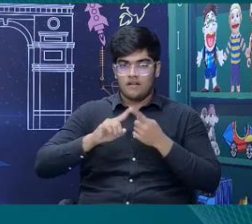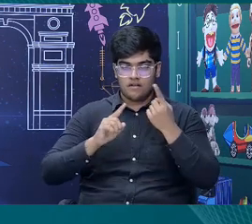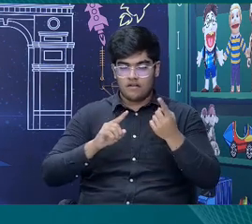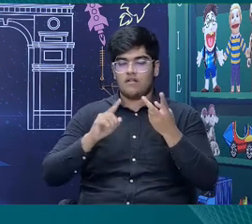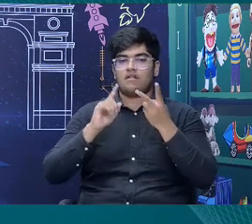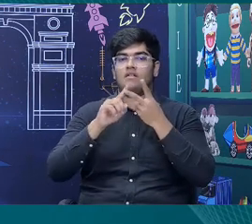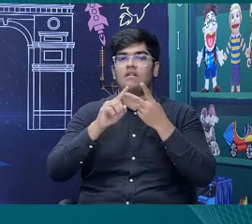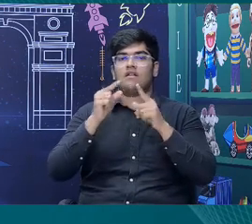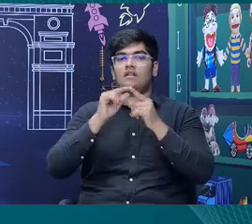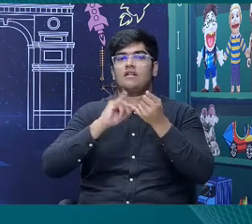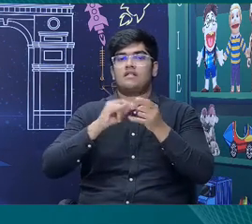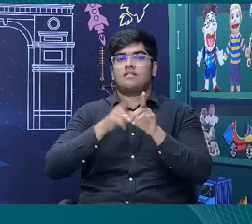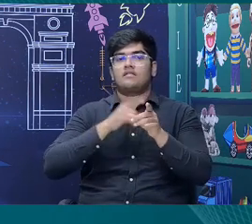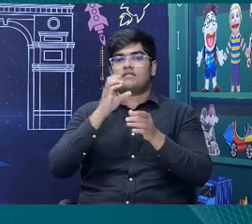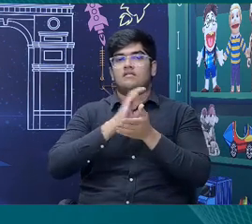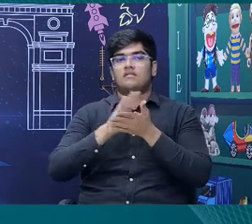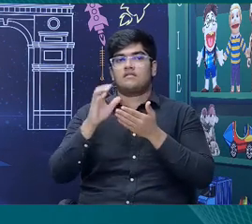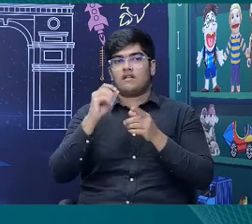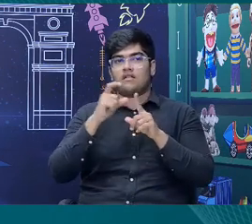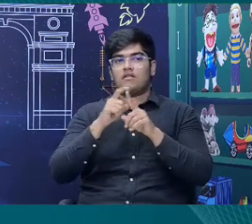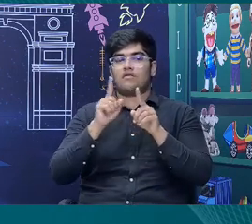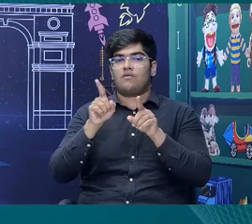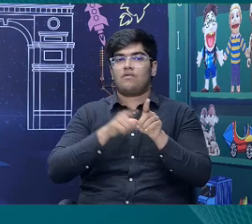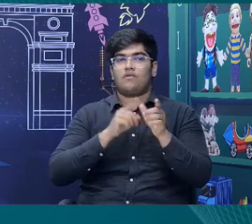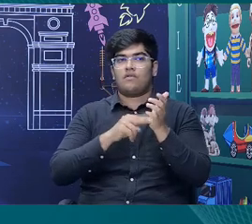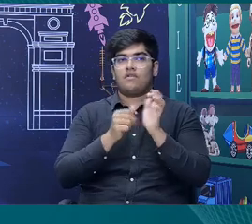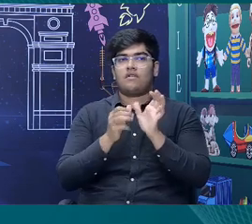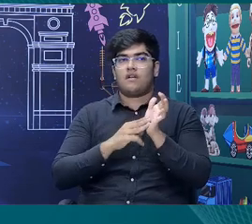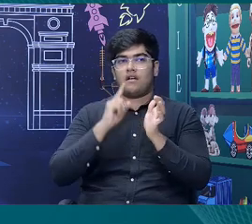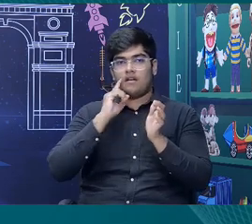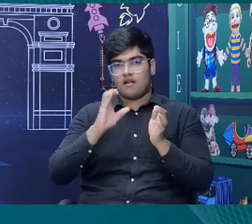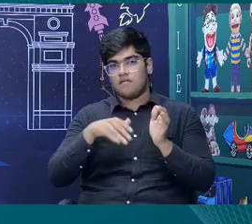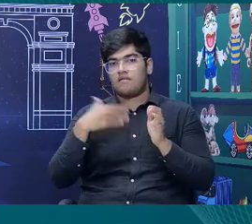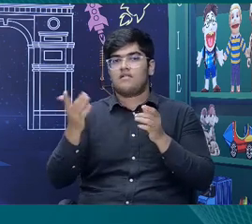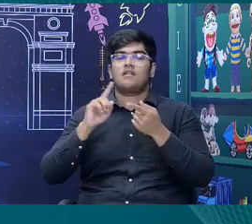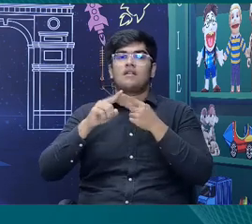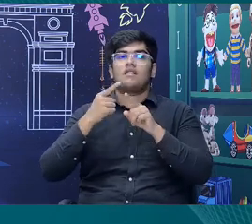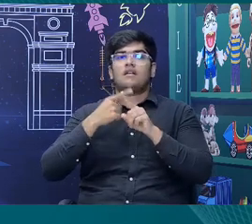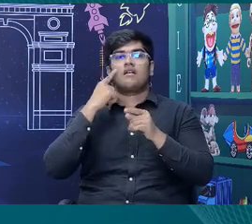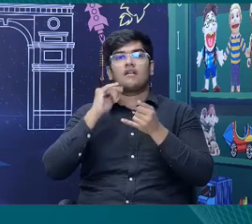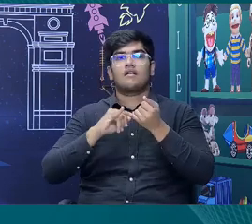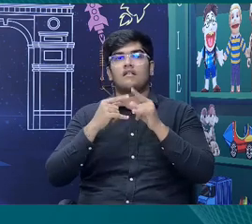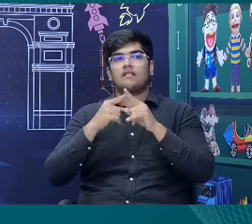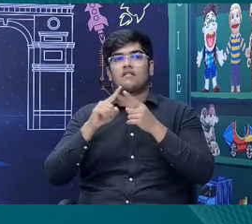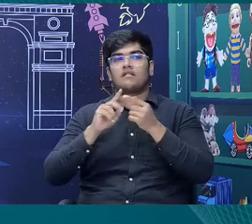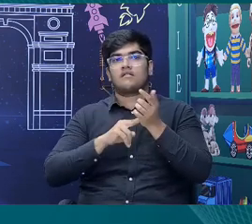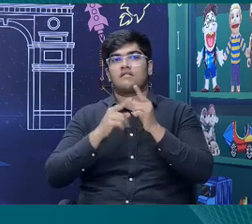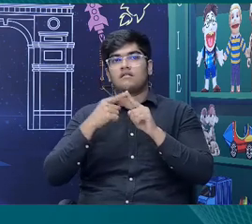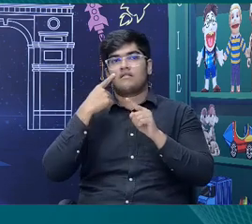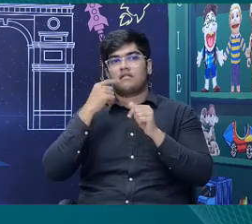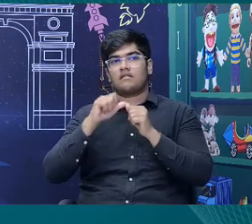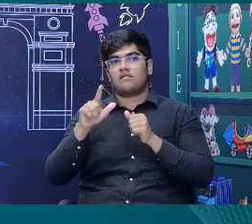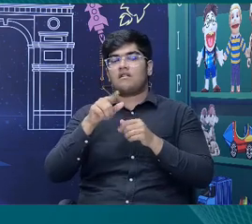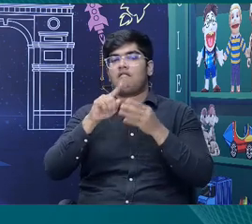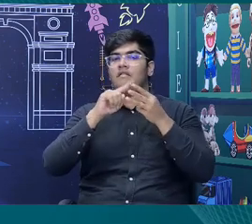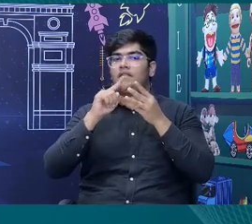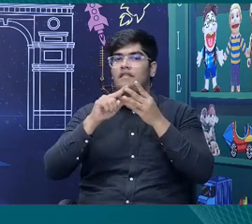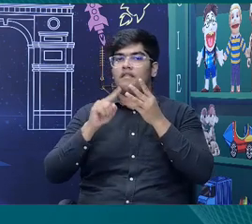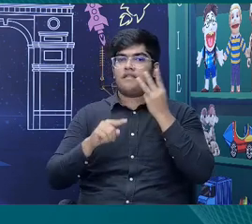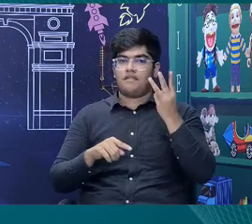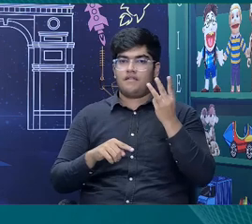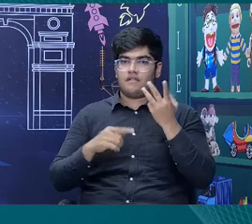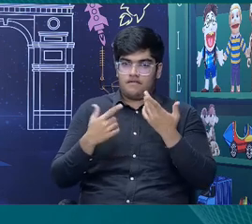थेरेपी और एसिस्टेंसिया थेरेपी उन तीनों में क्या डिफरेंस है क्या कॉसेस हैं किन-किन कारणों से हम कोई भी उनमें